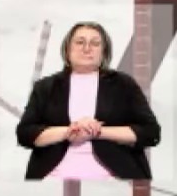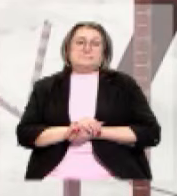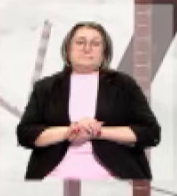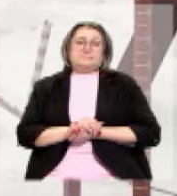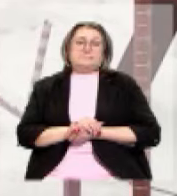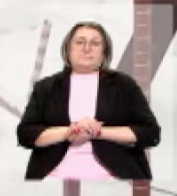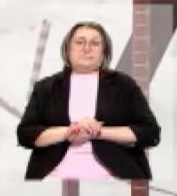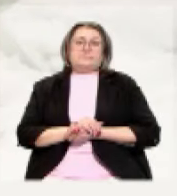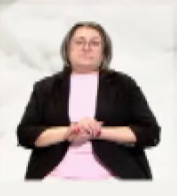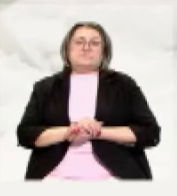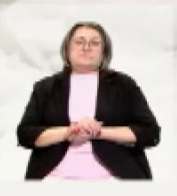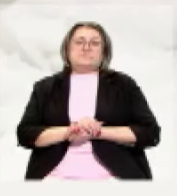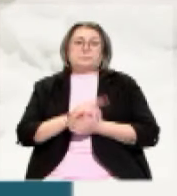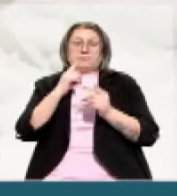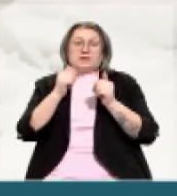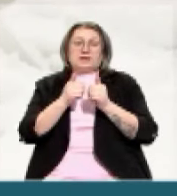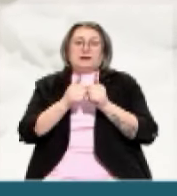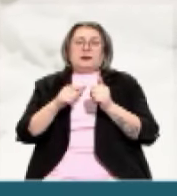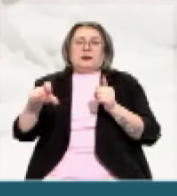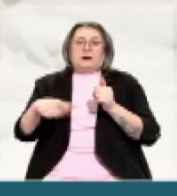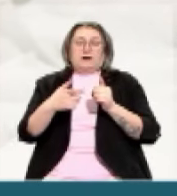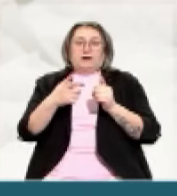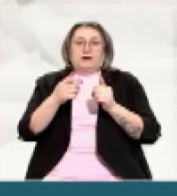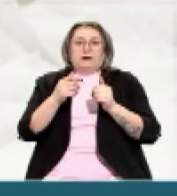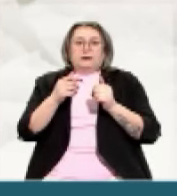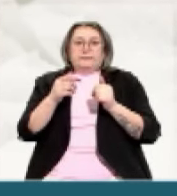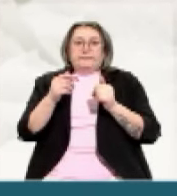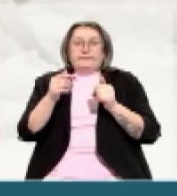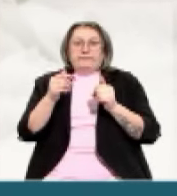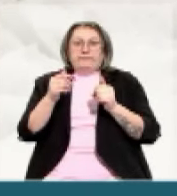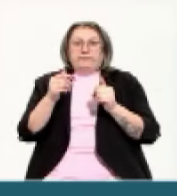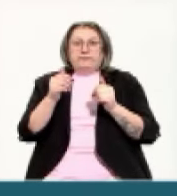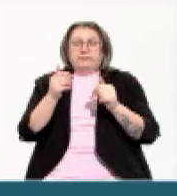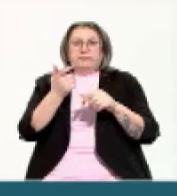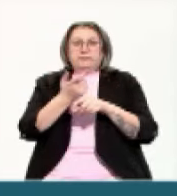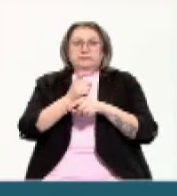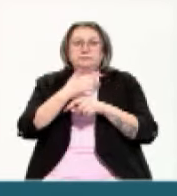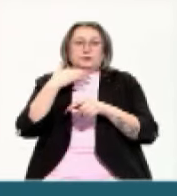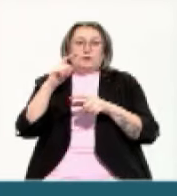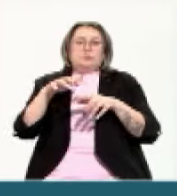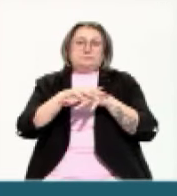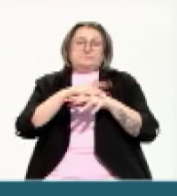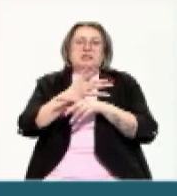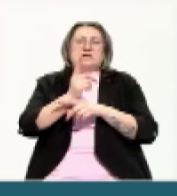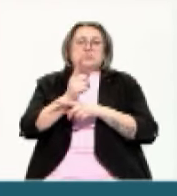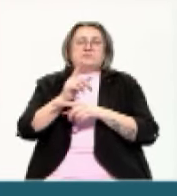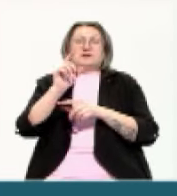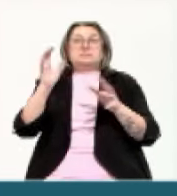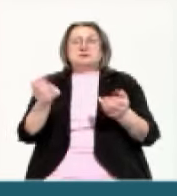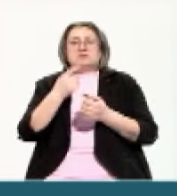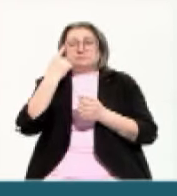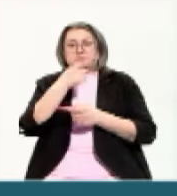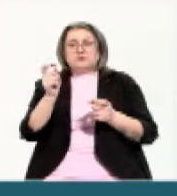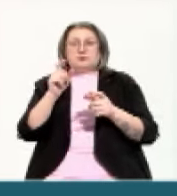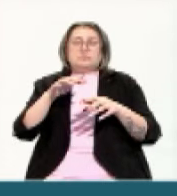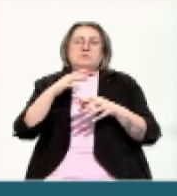Өзен көлдердің маңында бұл күндері балықшылардың қарасы қалын, құтқарушылар бұның қауіпті екенін ескертеді. Мұздың үсті қатқанмен кей жерлері